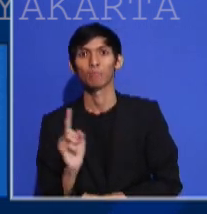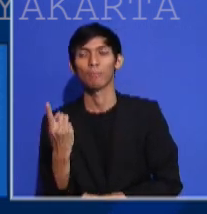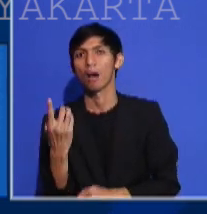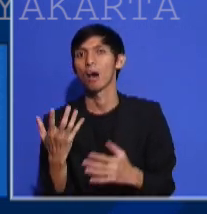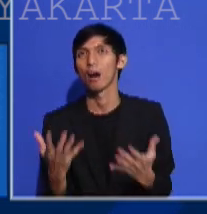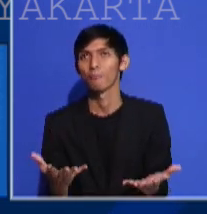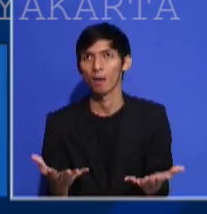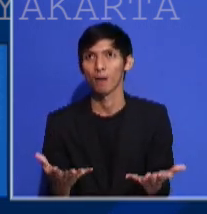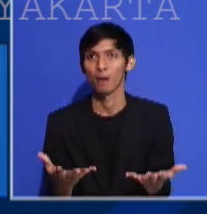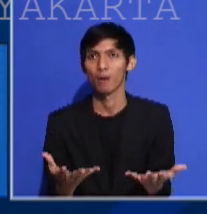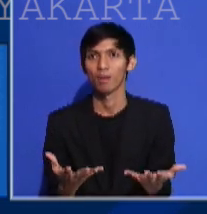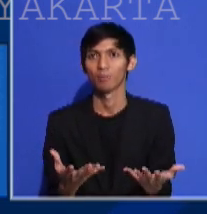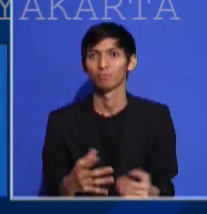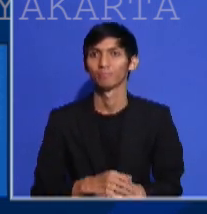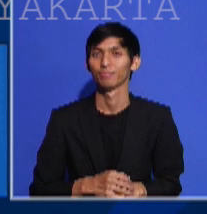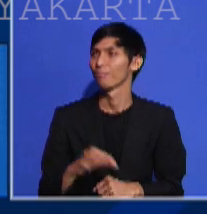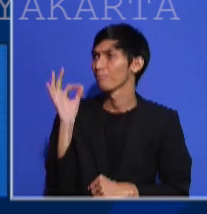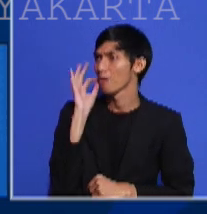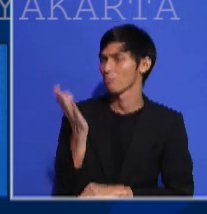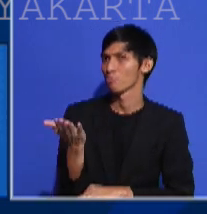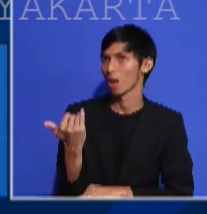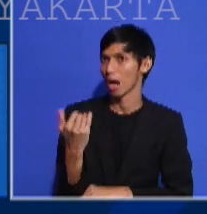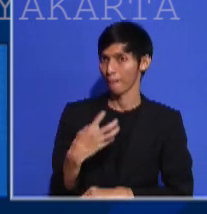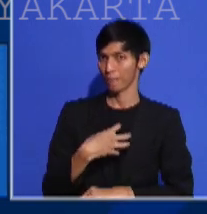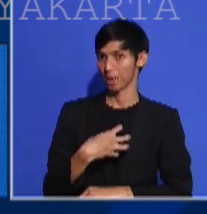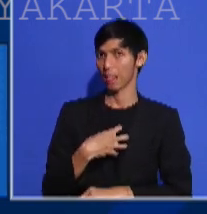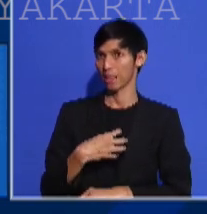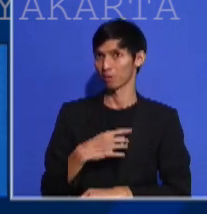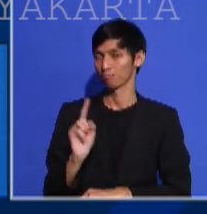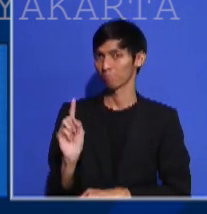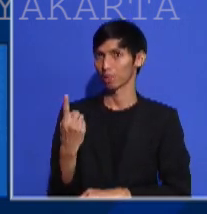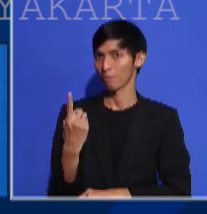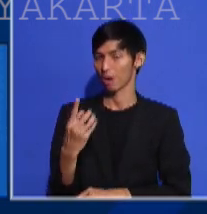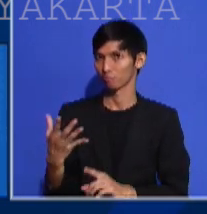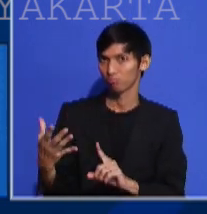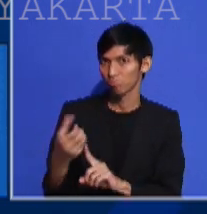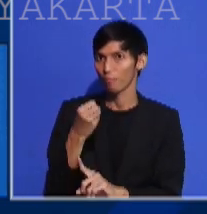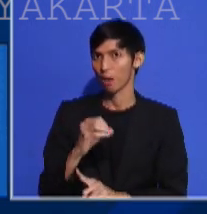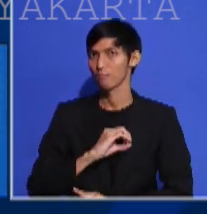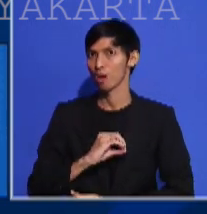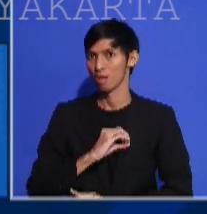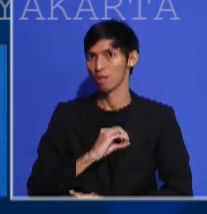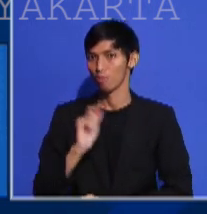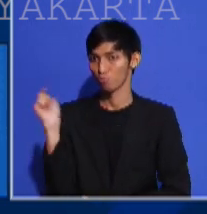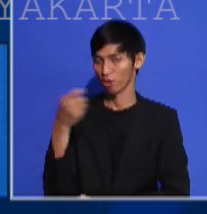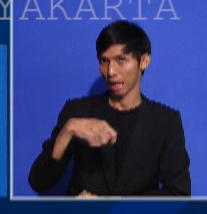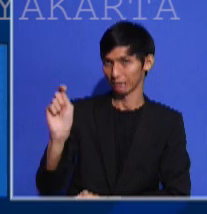maaf bisa diulang e medali pertama yang kemudian diraih Konita pada cabor